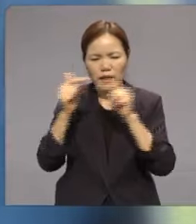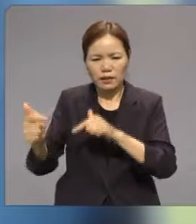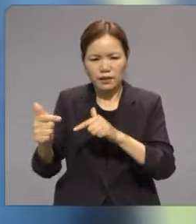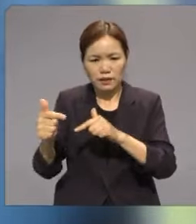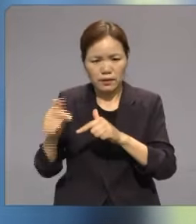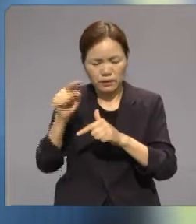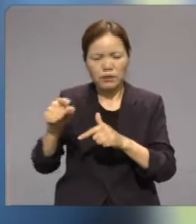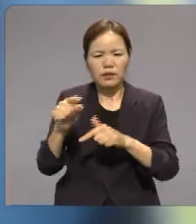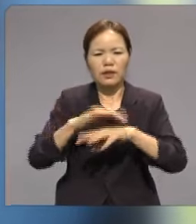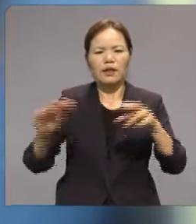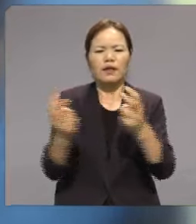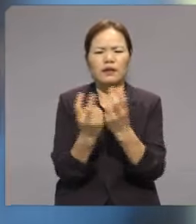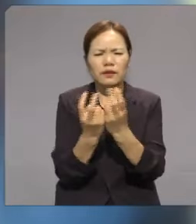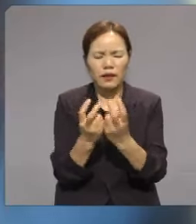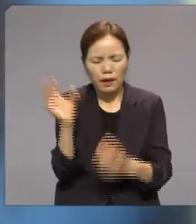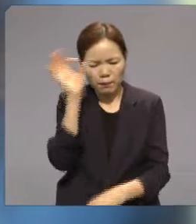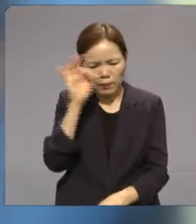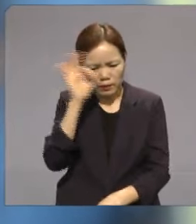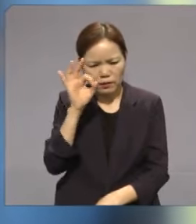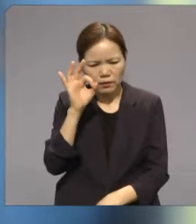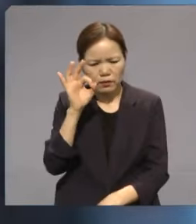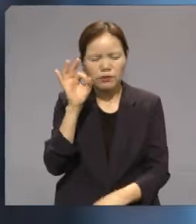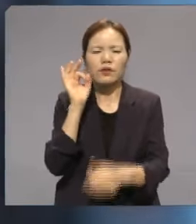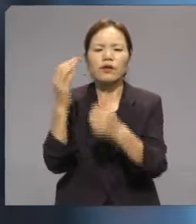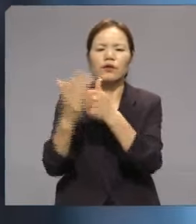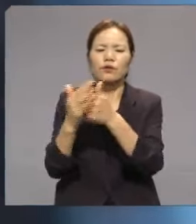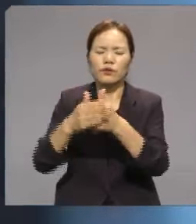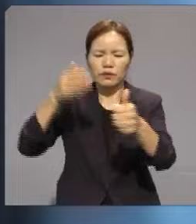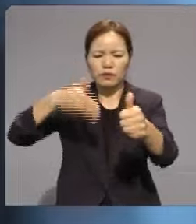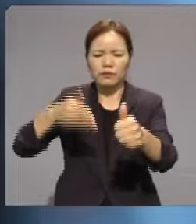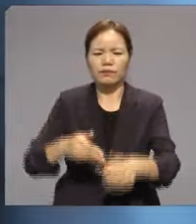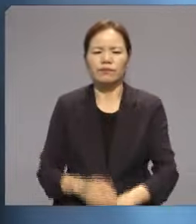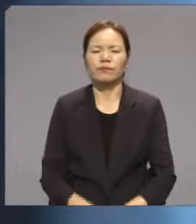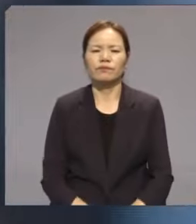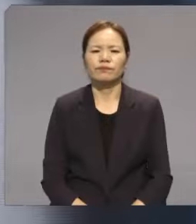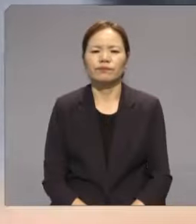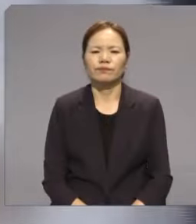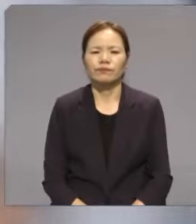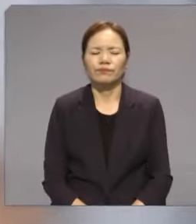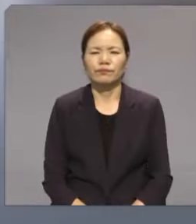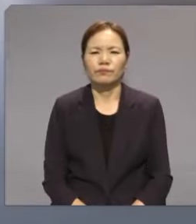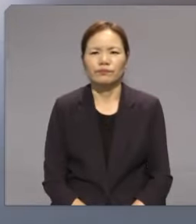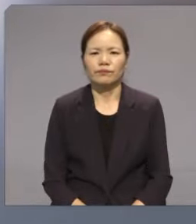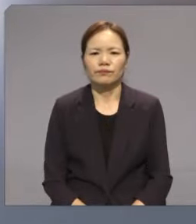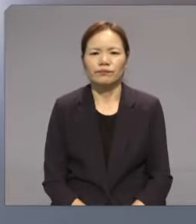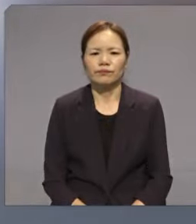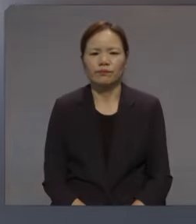적극 나서줄 것을 당부하고 있습니다. OBS 뉴스 유성훈입니다.